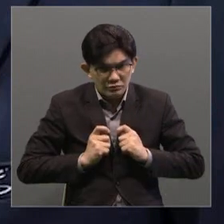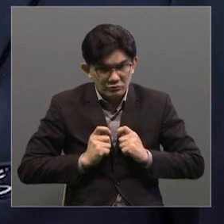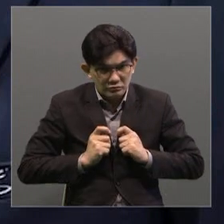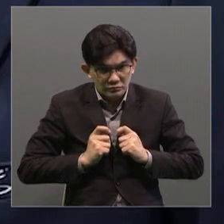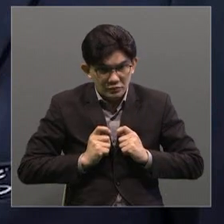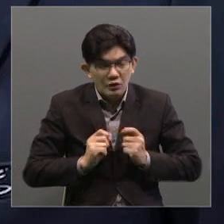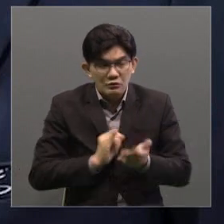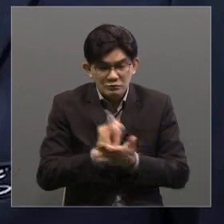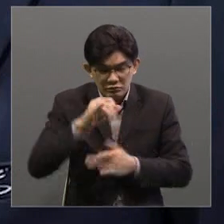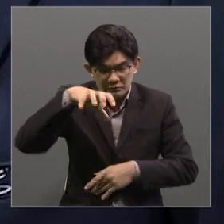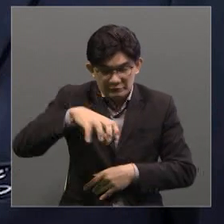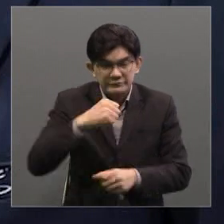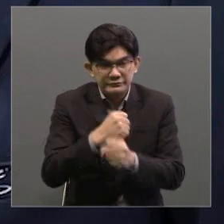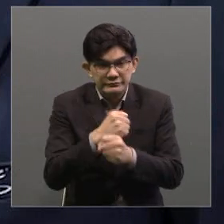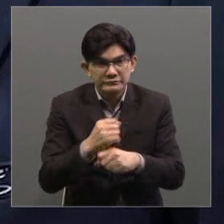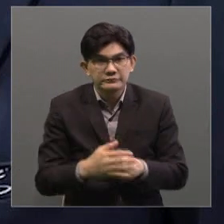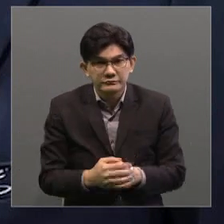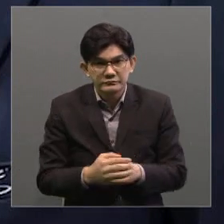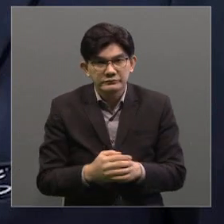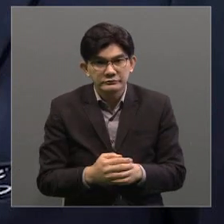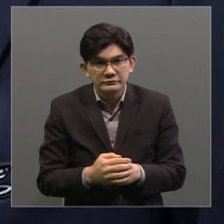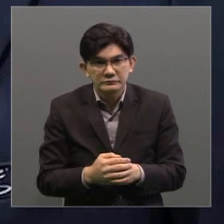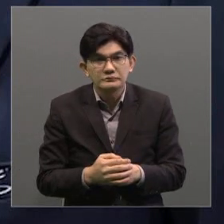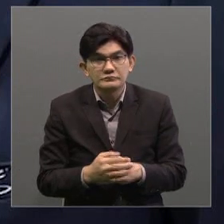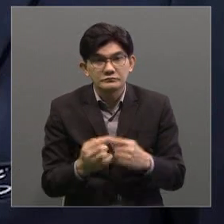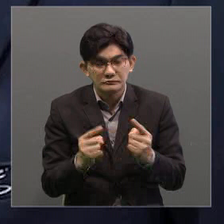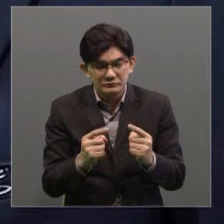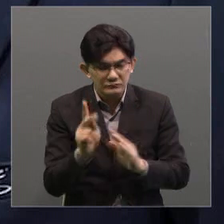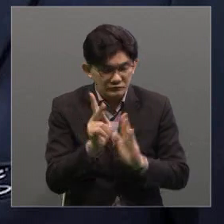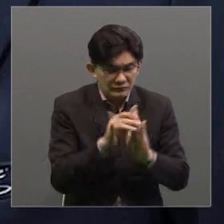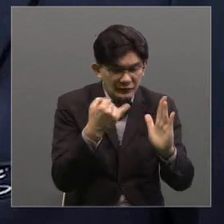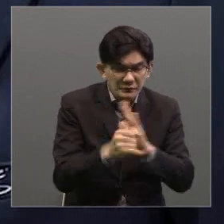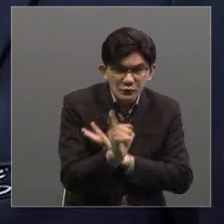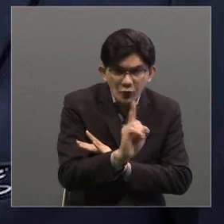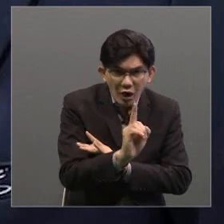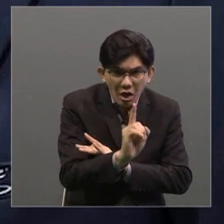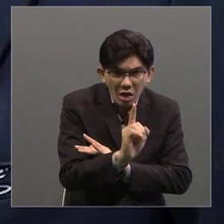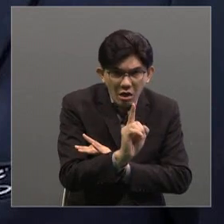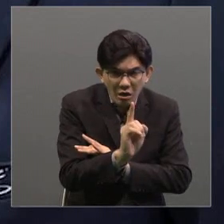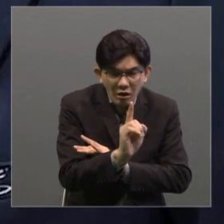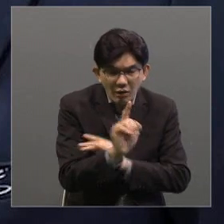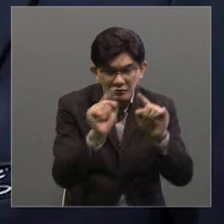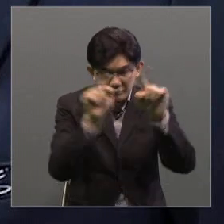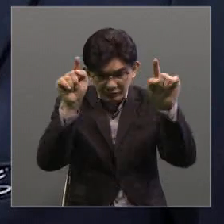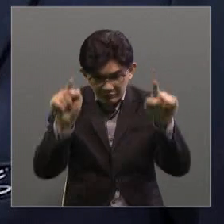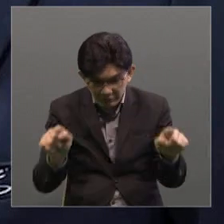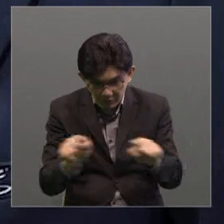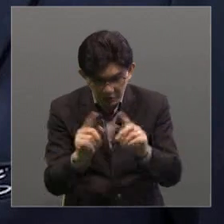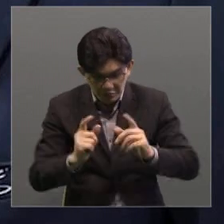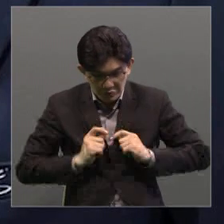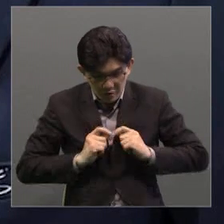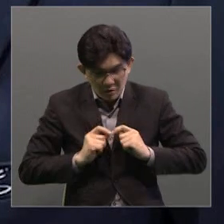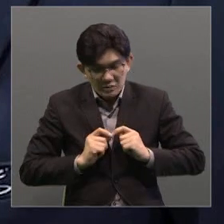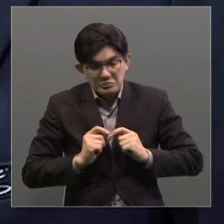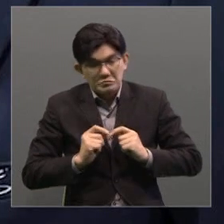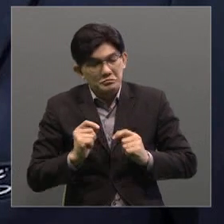พลังงานปรนนูเพื่อสันติแล้วเนี่ยแต่ก็ยังผิดกฎหมายอยู่ดีผิดตรงที่ว่าไม่ปฏิบัติตามใบอนุญาตคือไม่รักษา